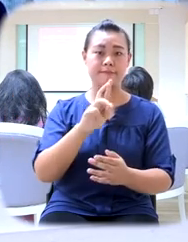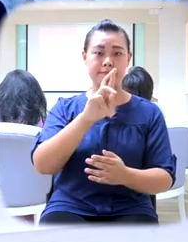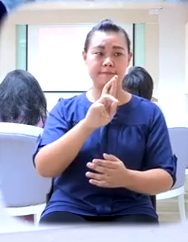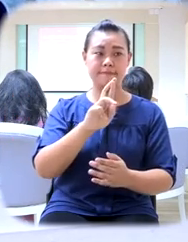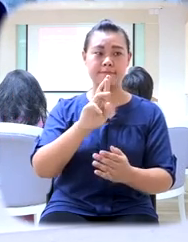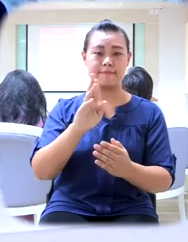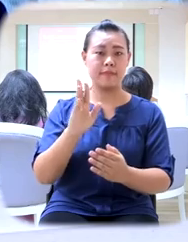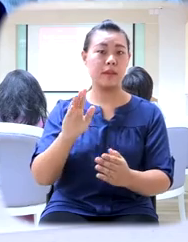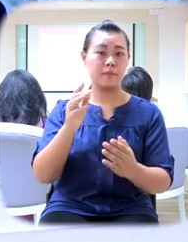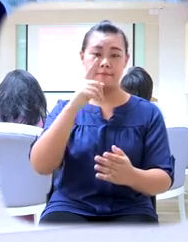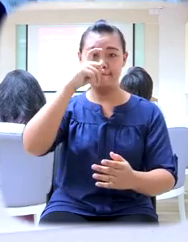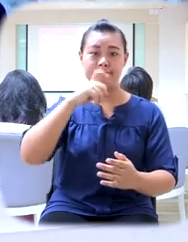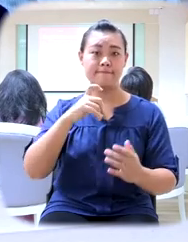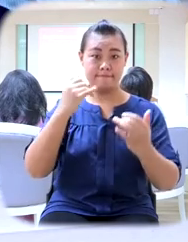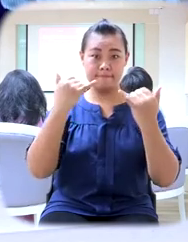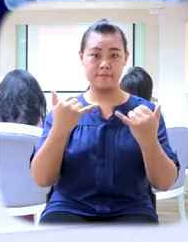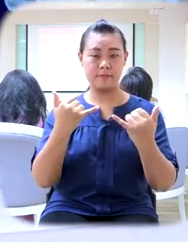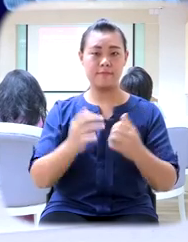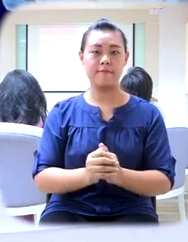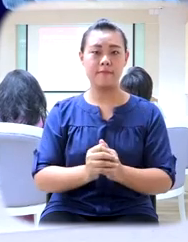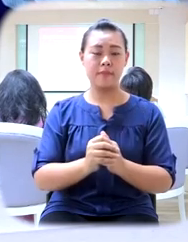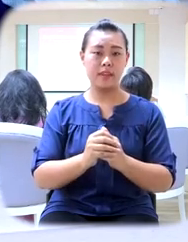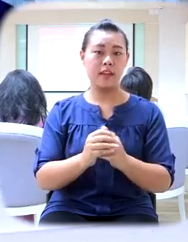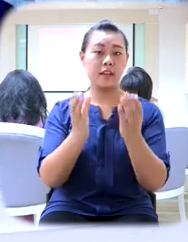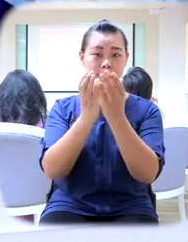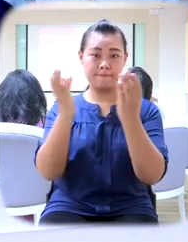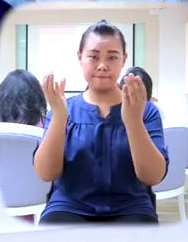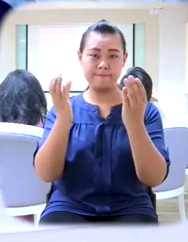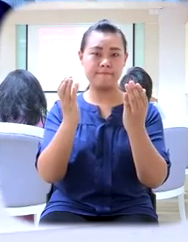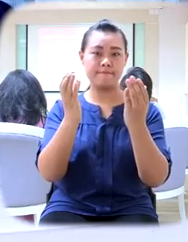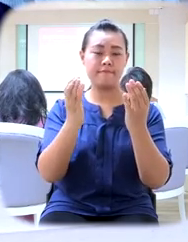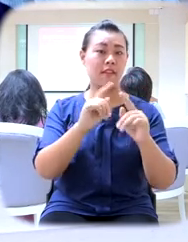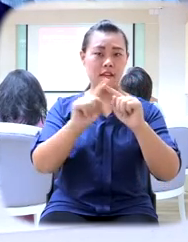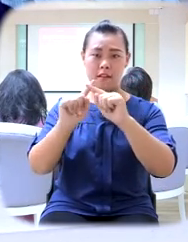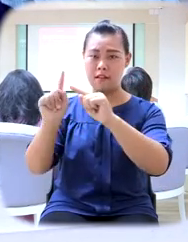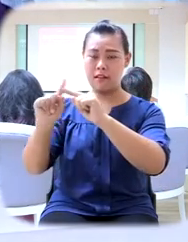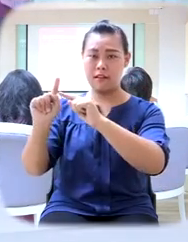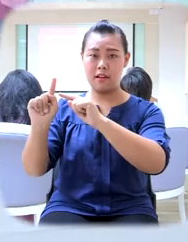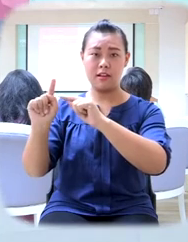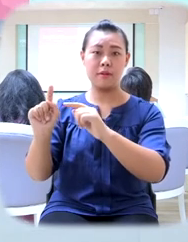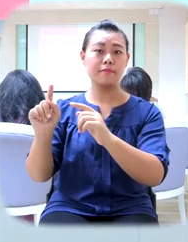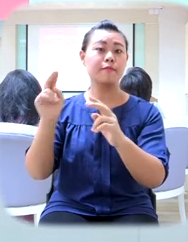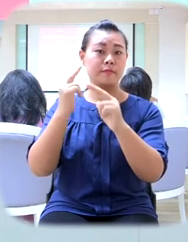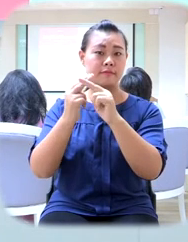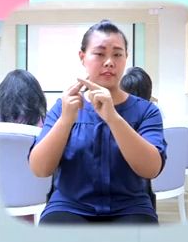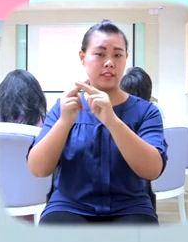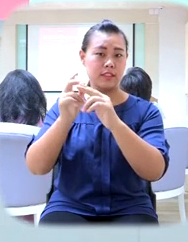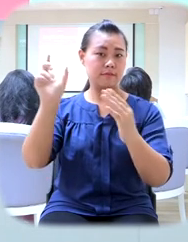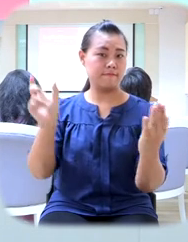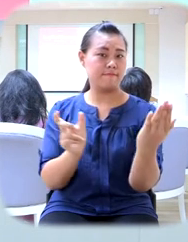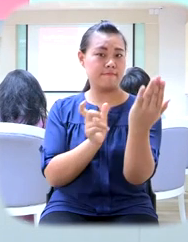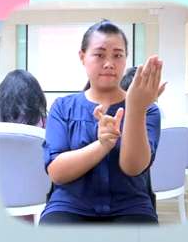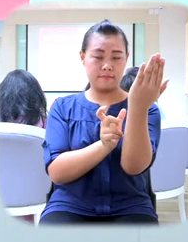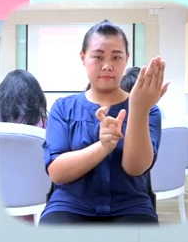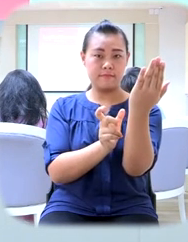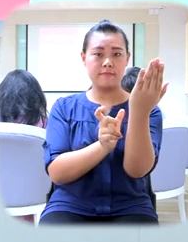จะมีการอ้างถึงรายชื่อคัมภีร์ต่างๆนะครับในคัมภีร์ที่เราเรียกกันว่าโลกศาสตร์นะครับหรือคอสโมโล